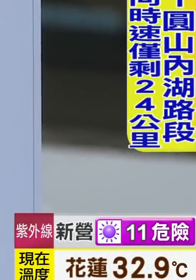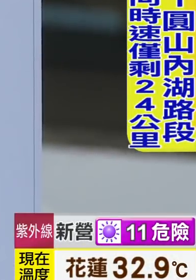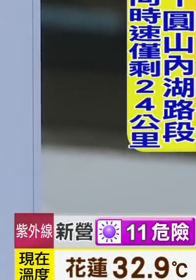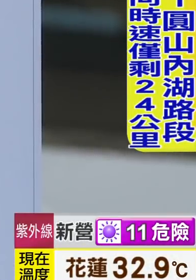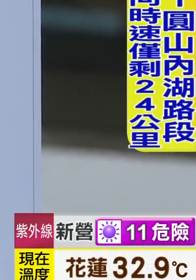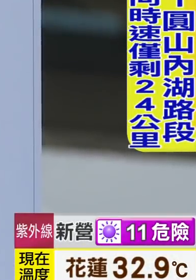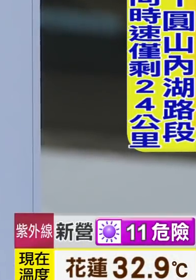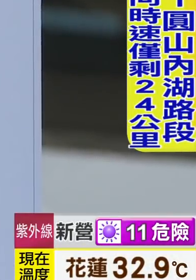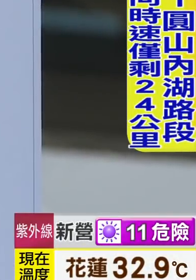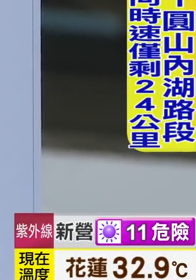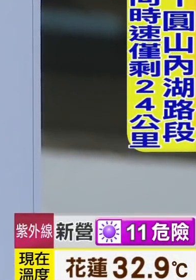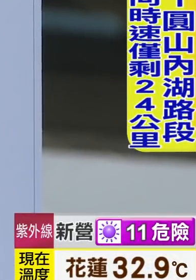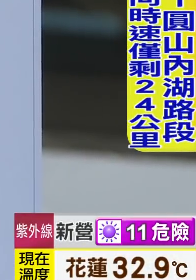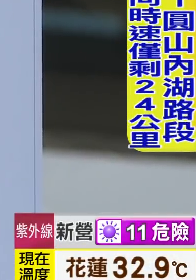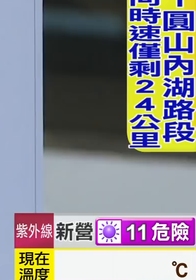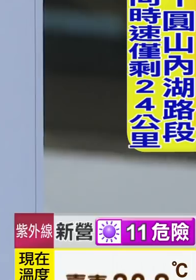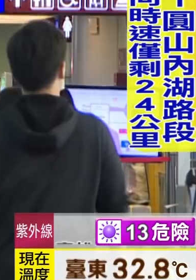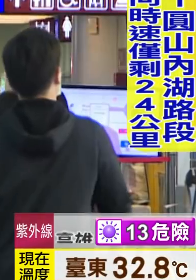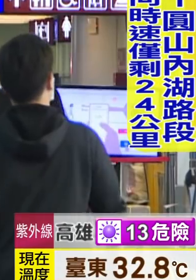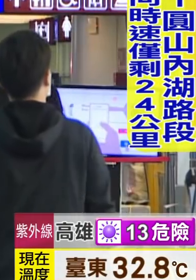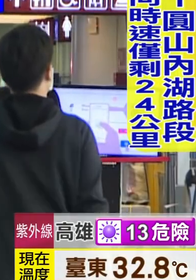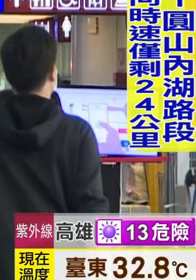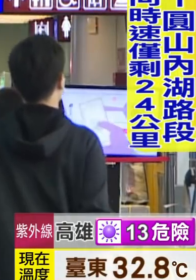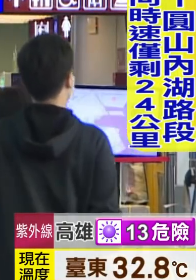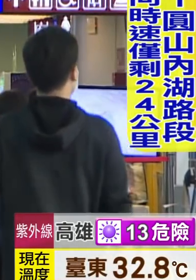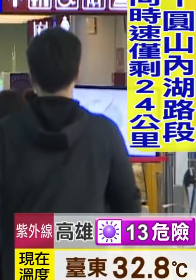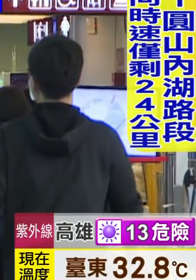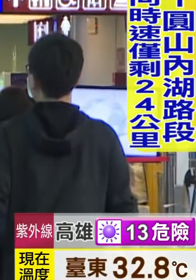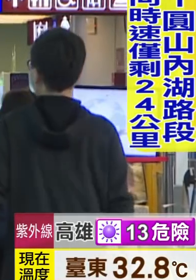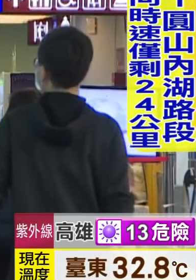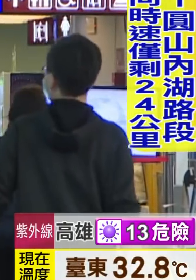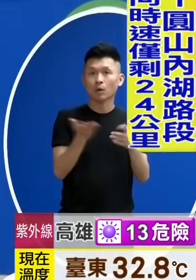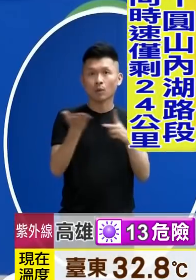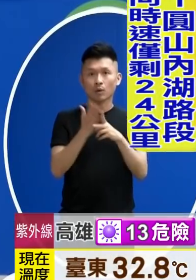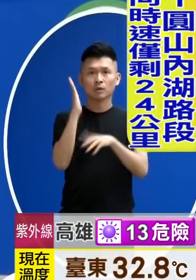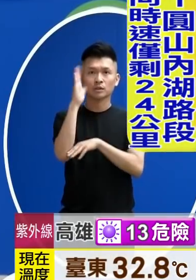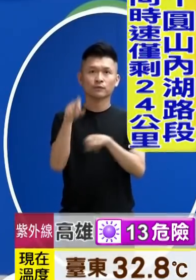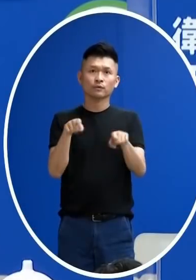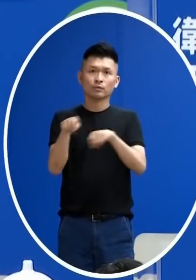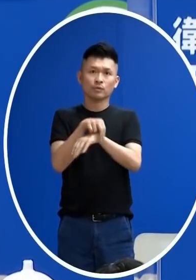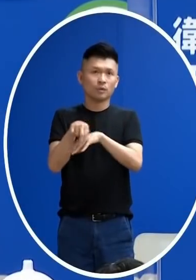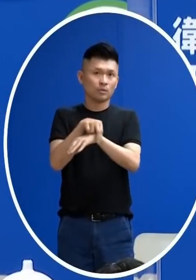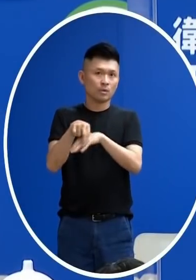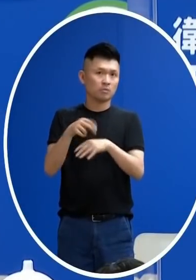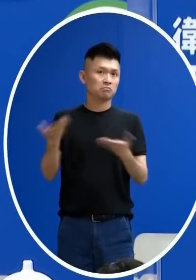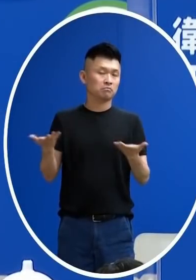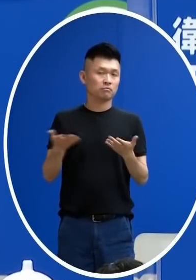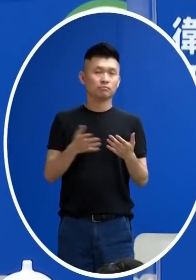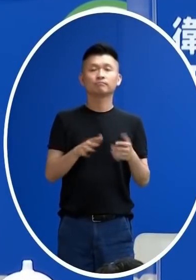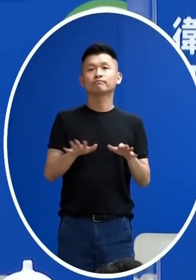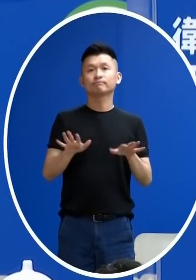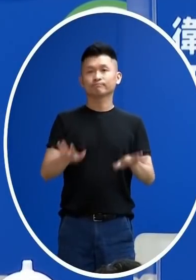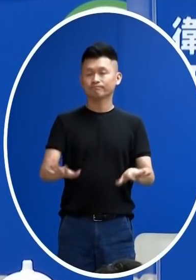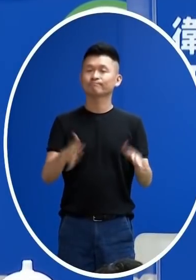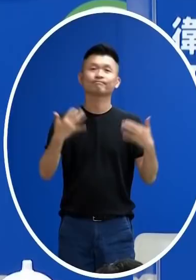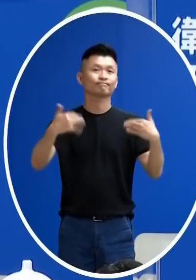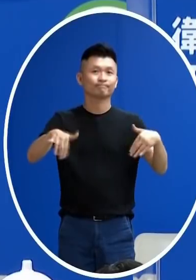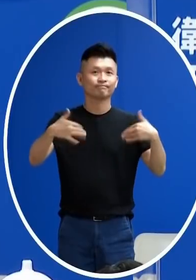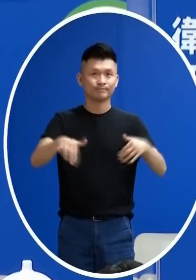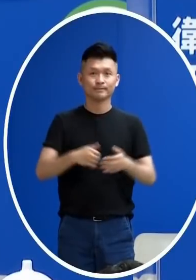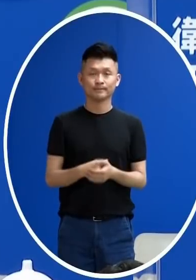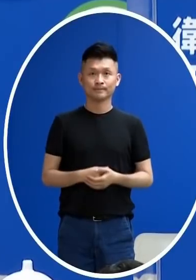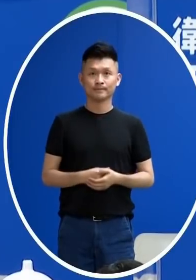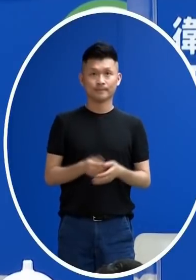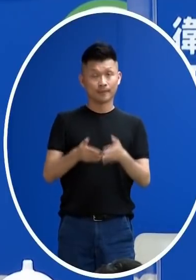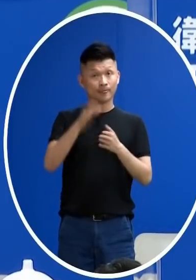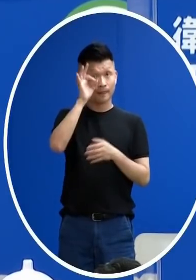时中在24号的记者会上不扩大筛检的态度依旧坚定。 照目前是没有了哈。不过第一个，我们大家